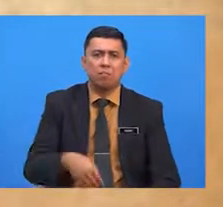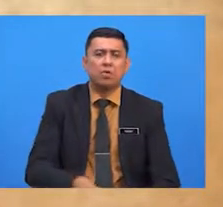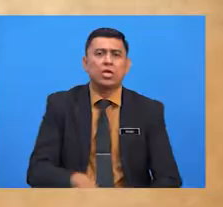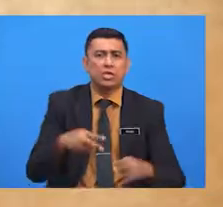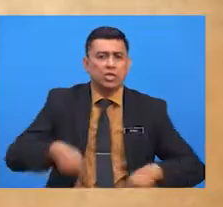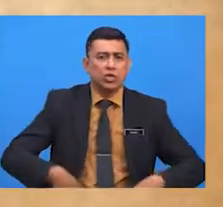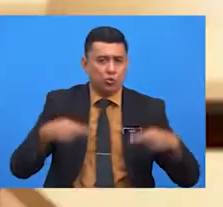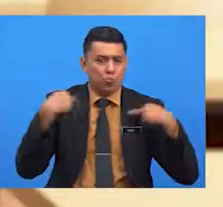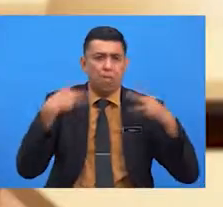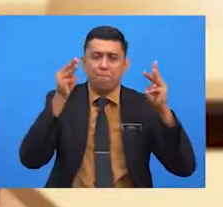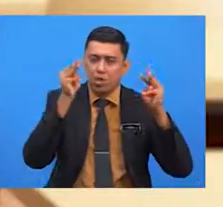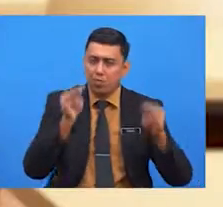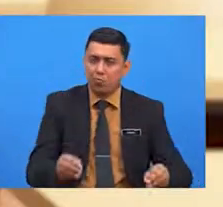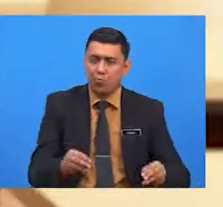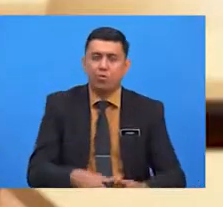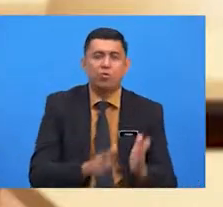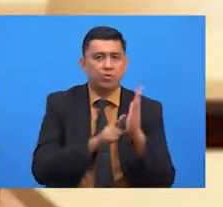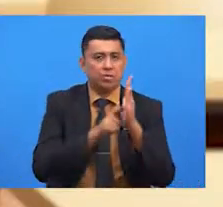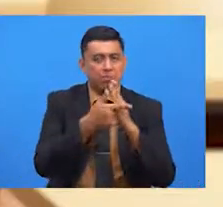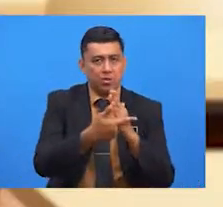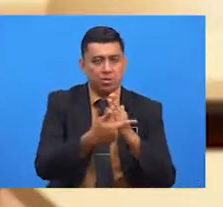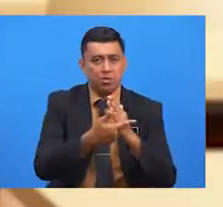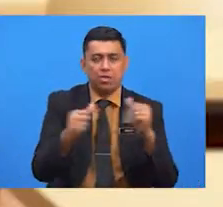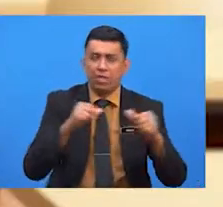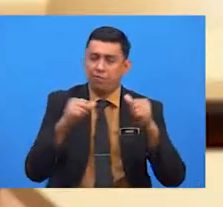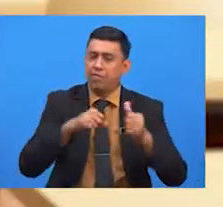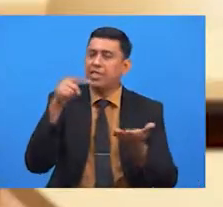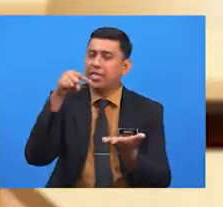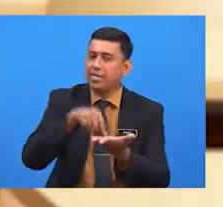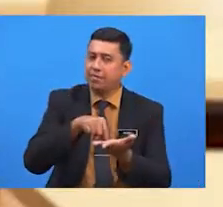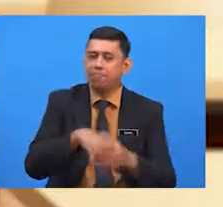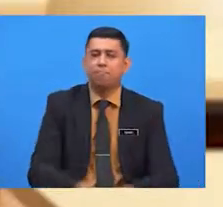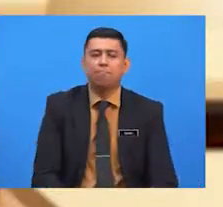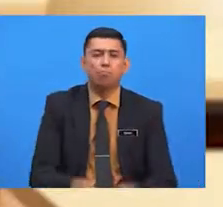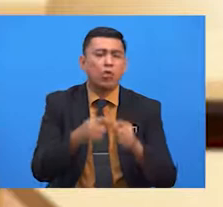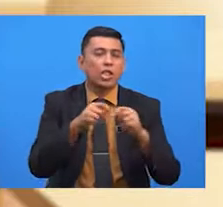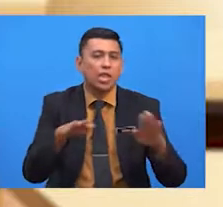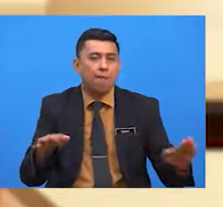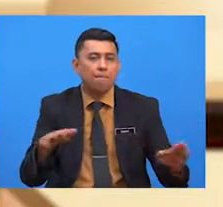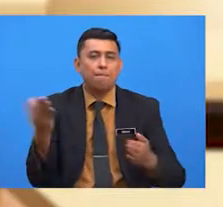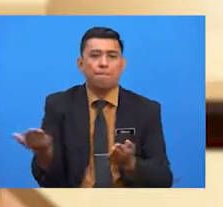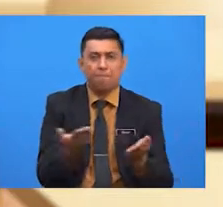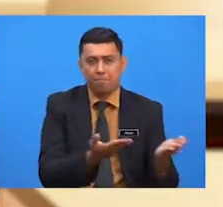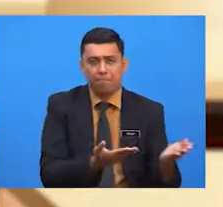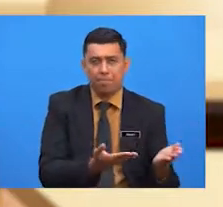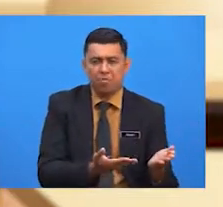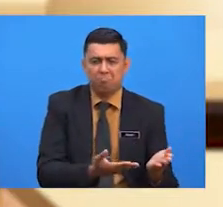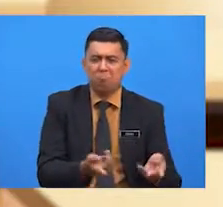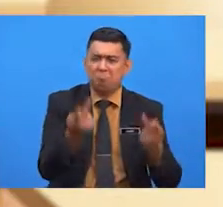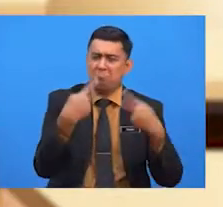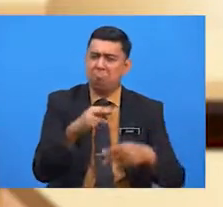manusia kerana melalui aktiviti pertanian telah membawa perkembangan